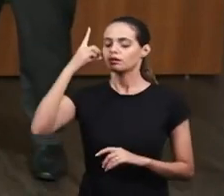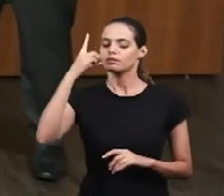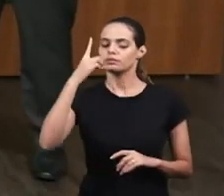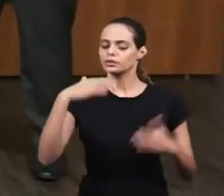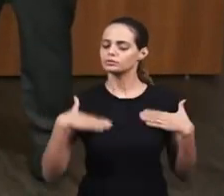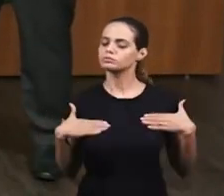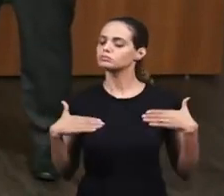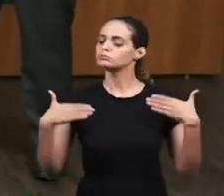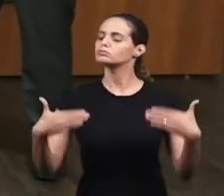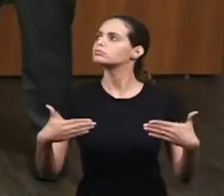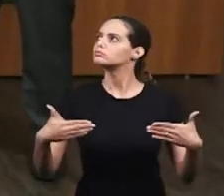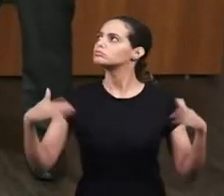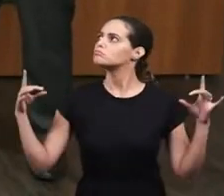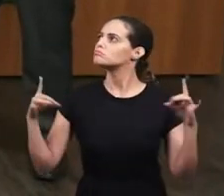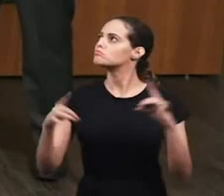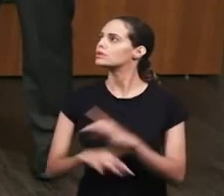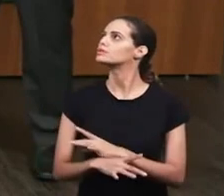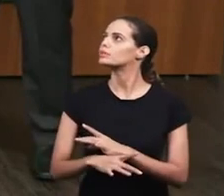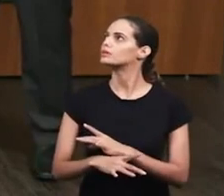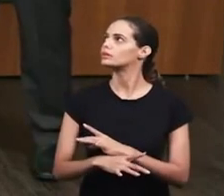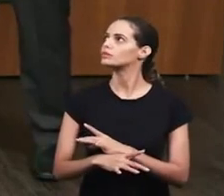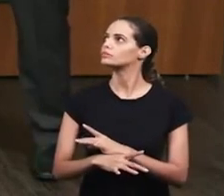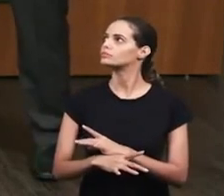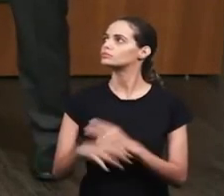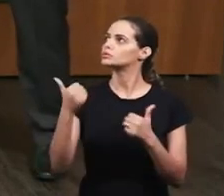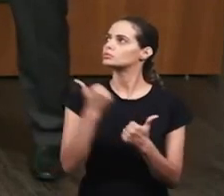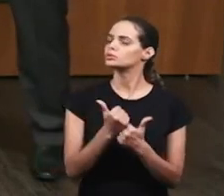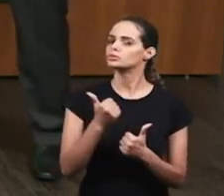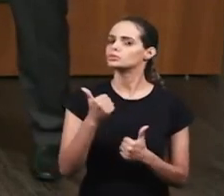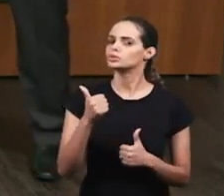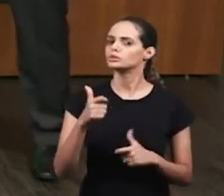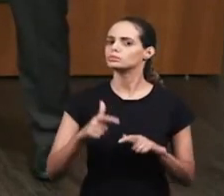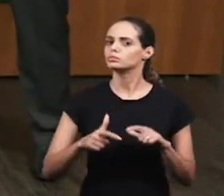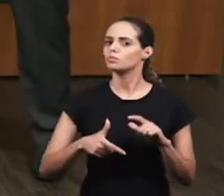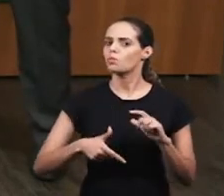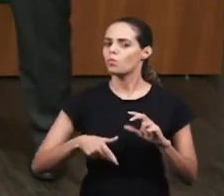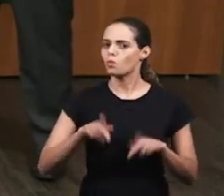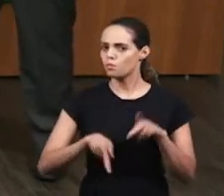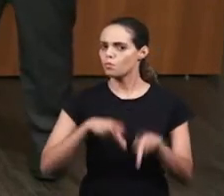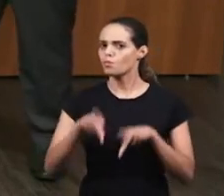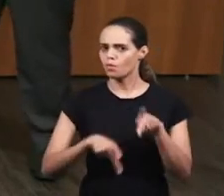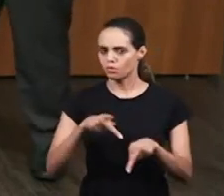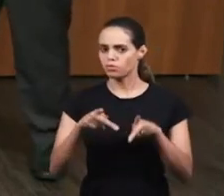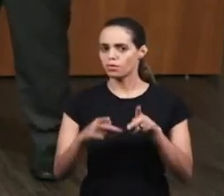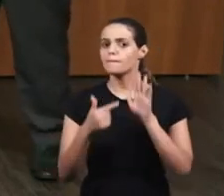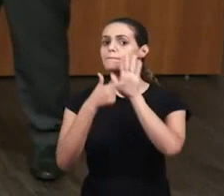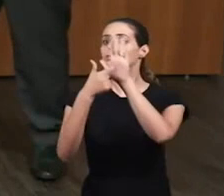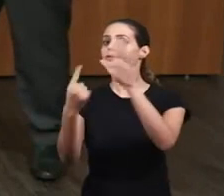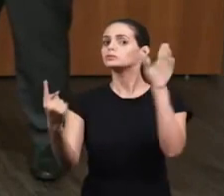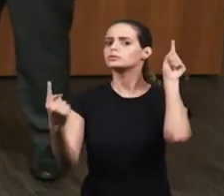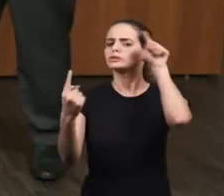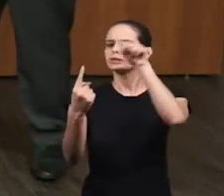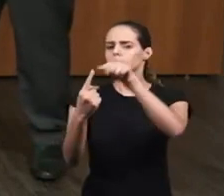sich als Mittler zwischen Gott und den Menschen anzubieten. Und David stellte sich zur Verfügung,